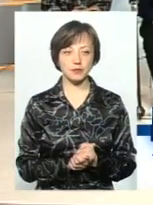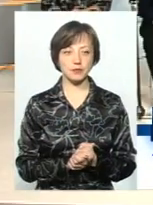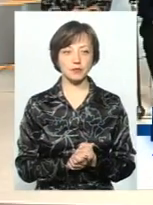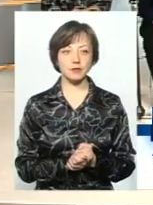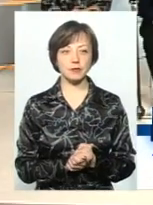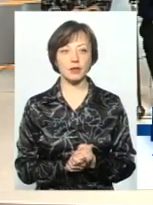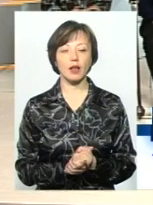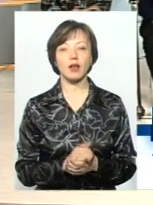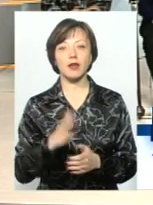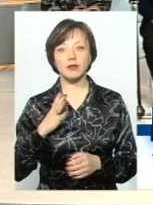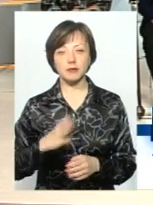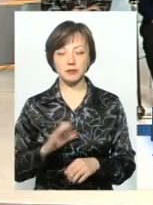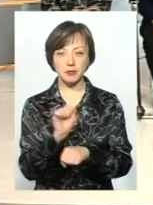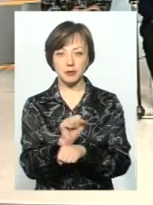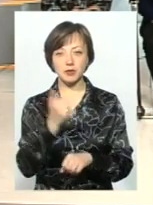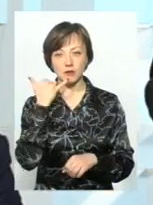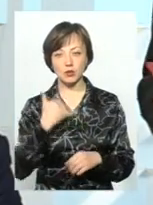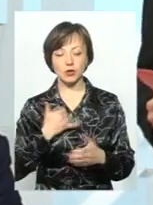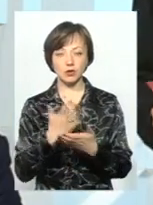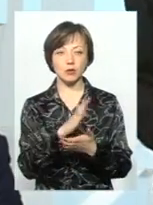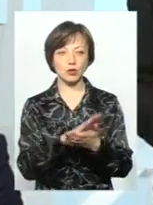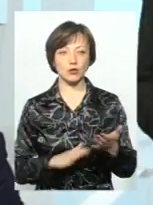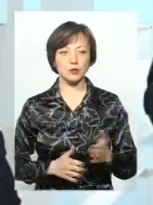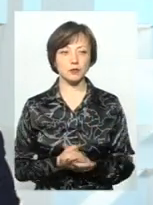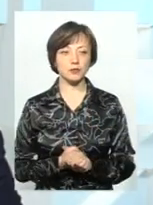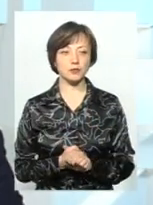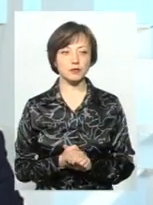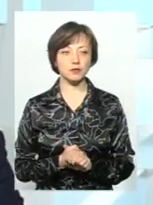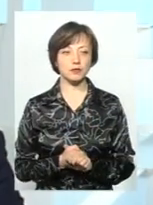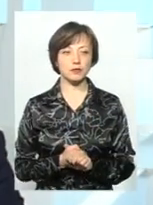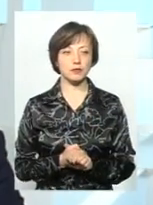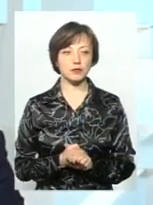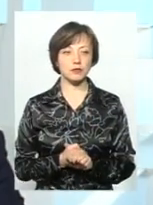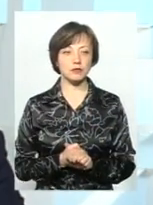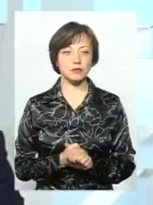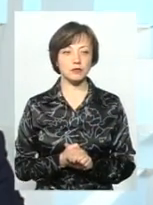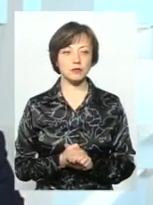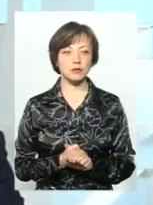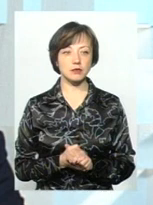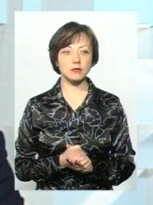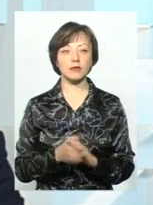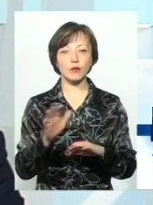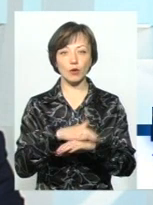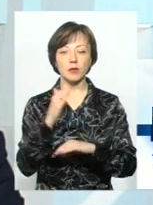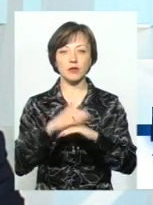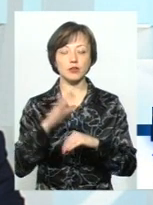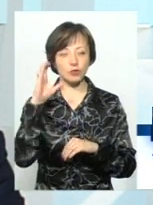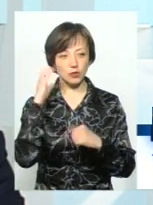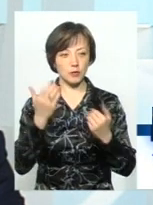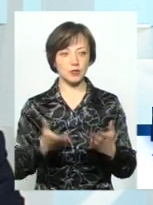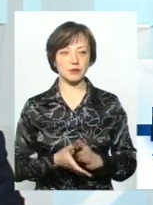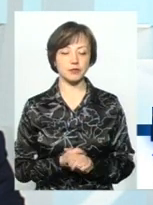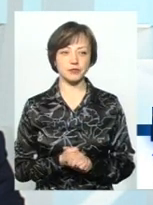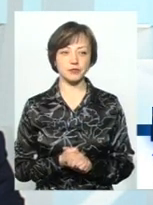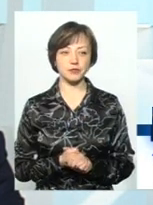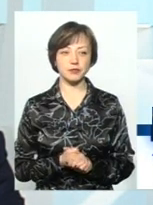я вас вимушений перебити, у нас ще один дзвіночок, і ми продовжимо нашу розмову. Доброго вечора, ви в ефірі. Це хотів